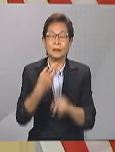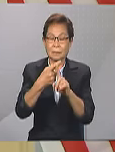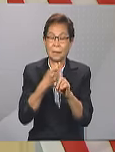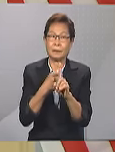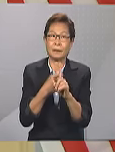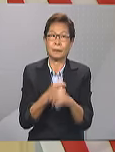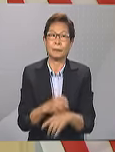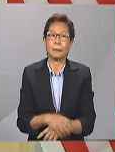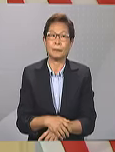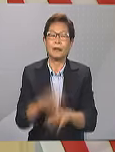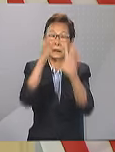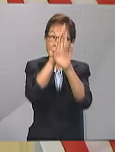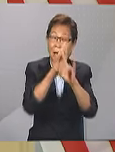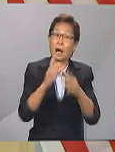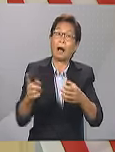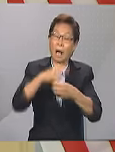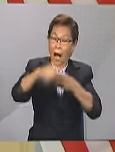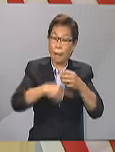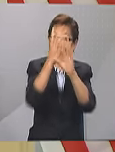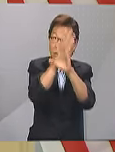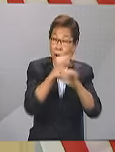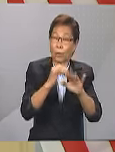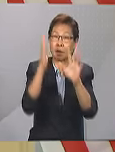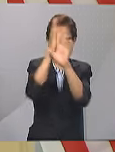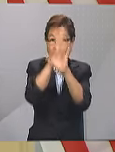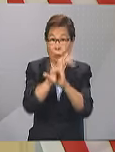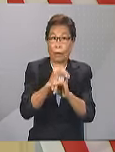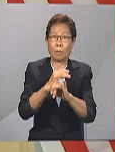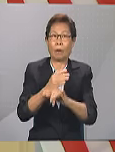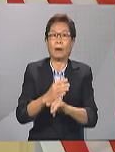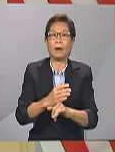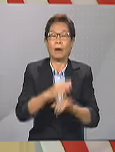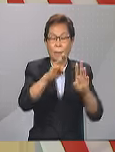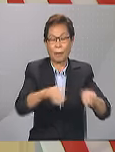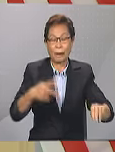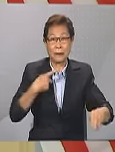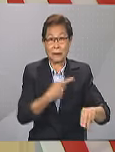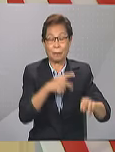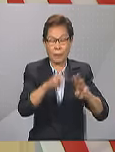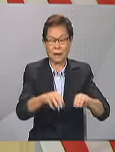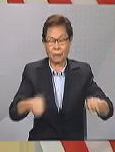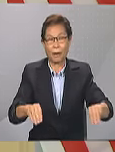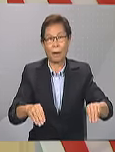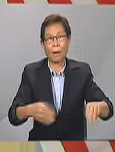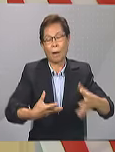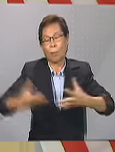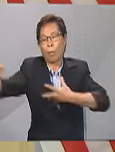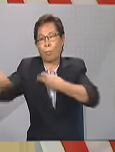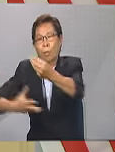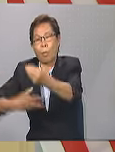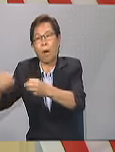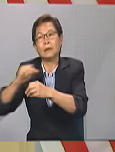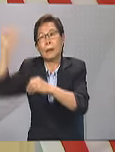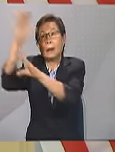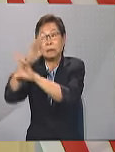dari segi terawat sebenarnya dari segi kepulangan pelajar-pelajar kita ke Serawak